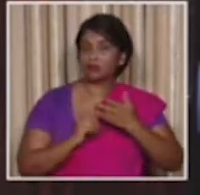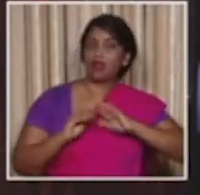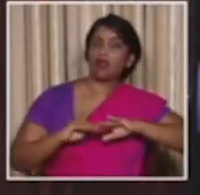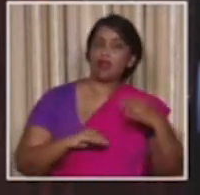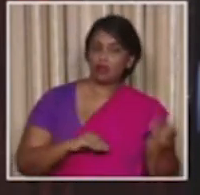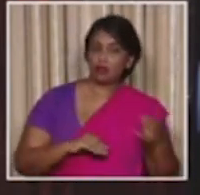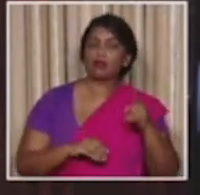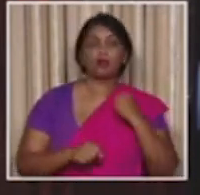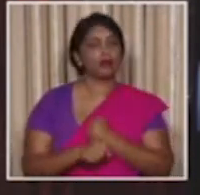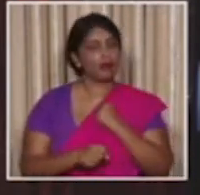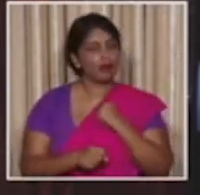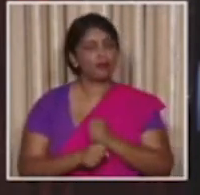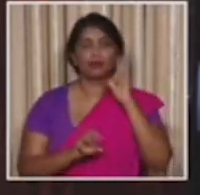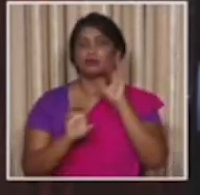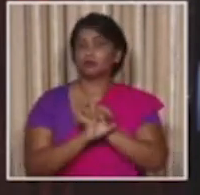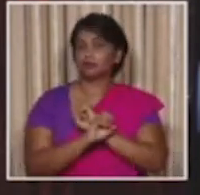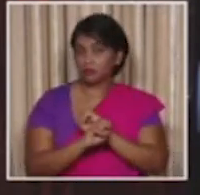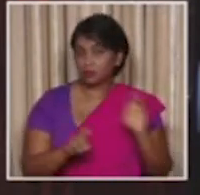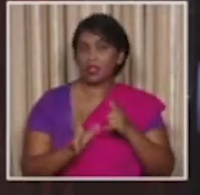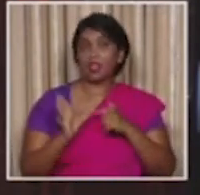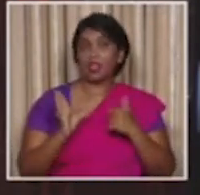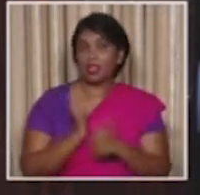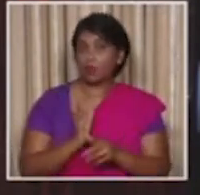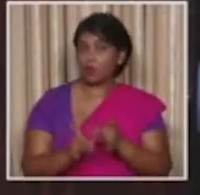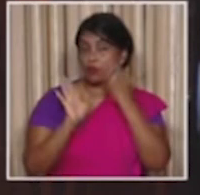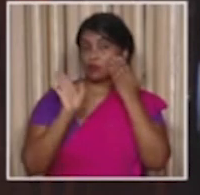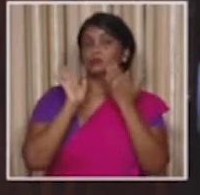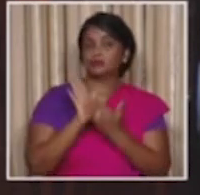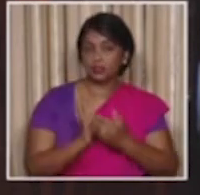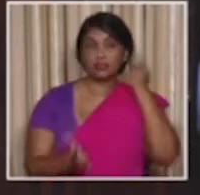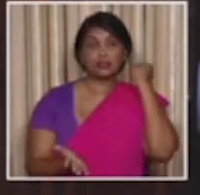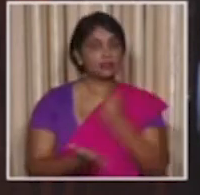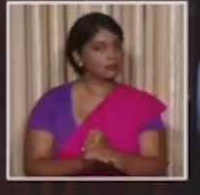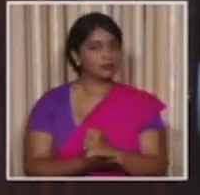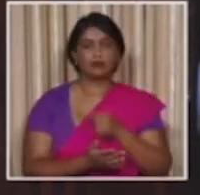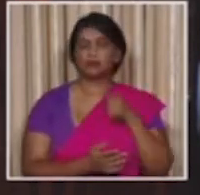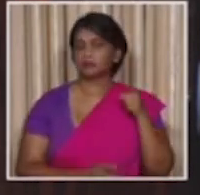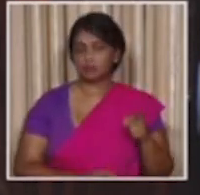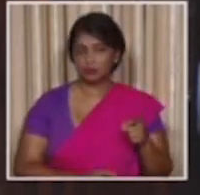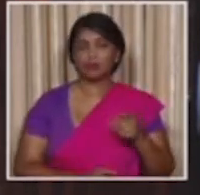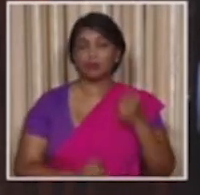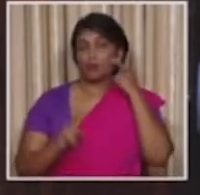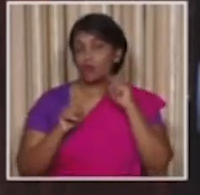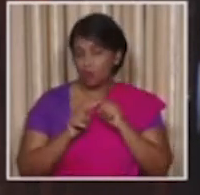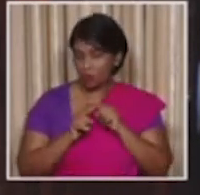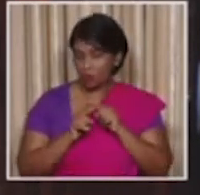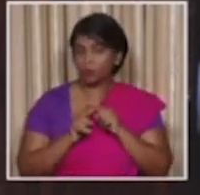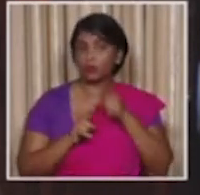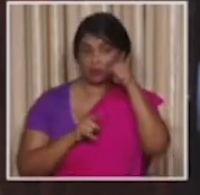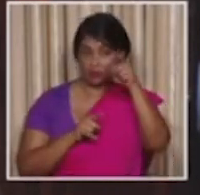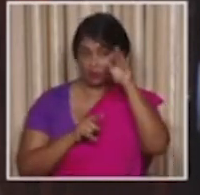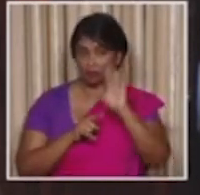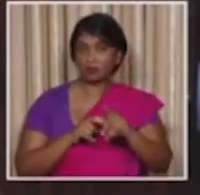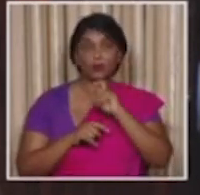පිටින් ආණ්ඩුවේ ප්‍රකාශයක් පනතක් ලෙස හුවා දක්වමින් සීල් කරන එකට ඒකට සම්බන්ධ වෙච්ච